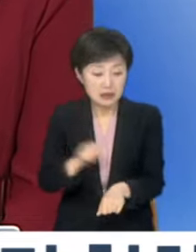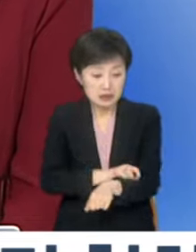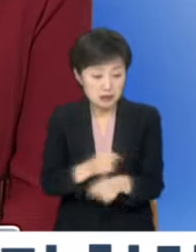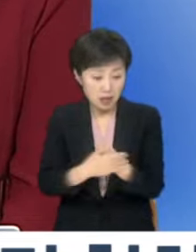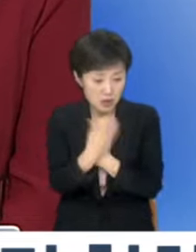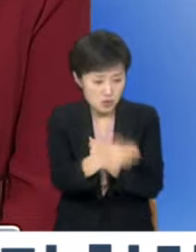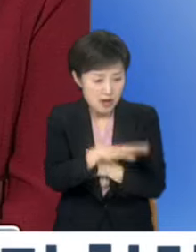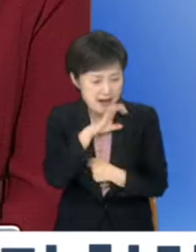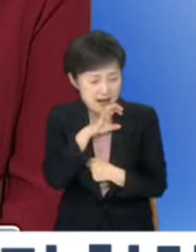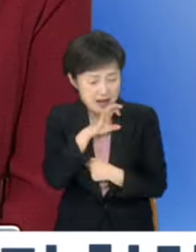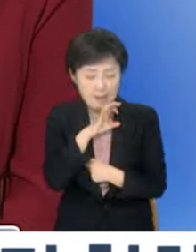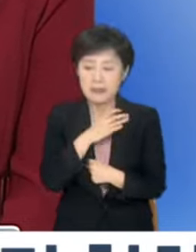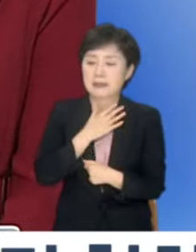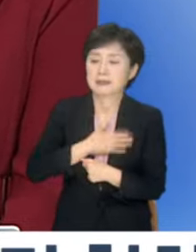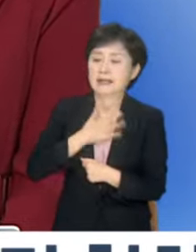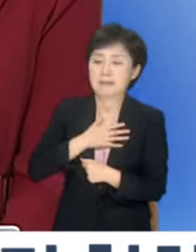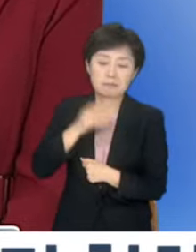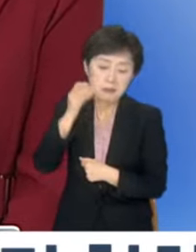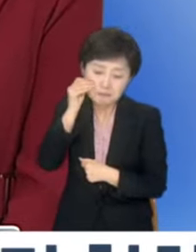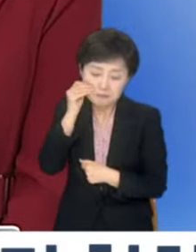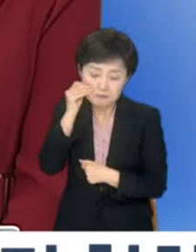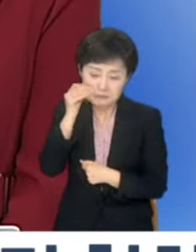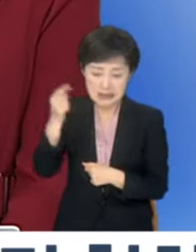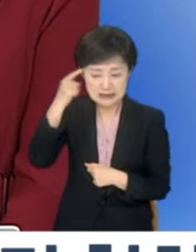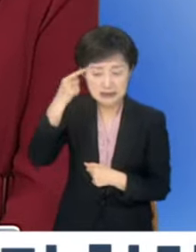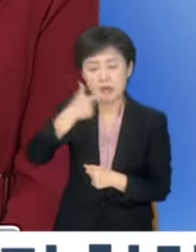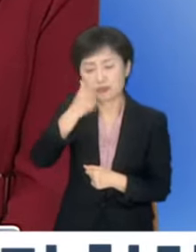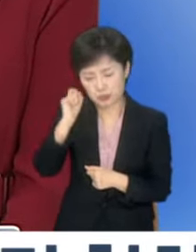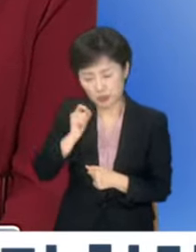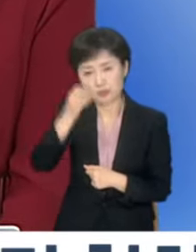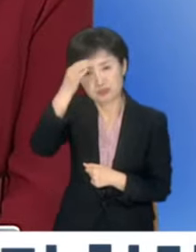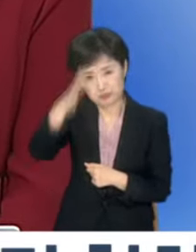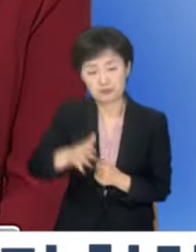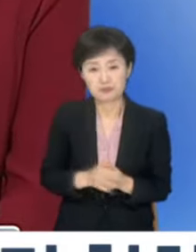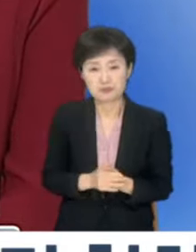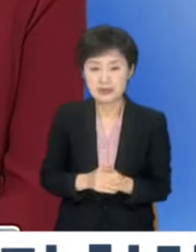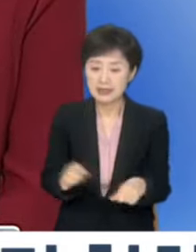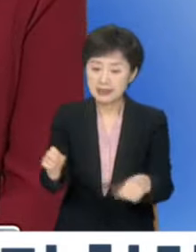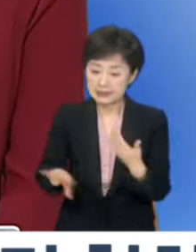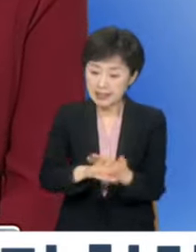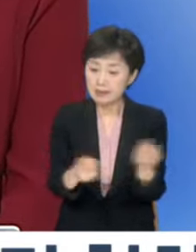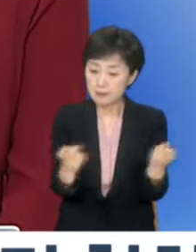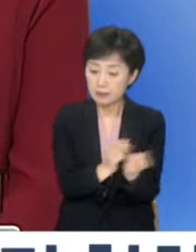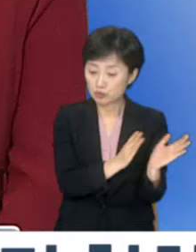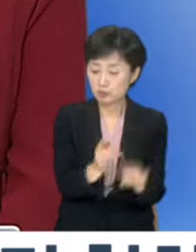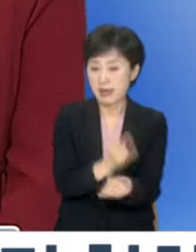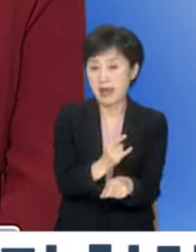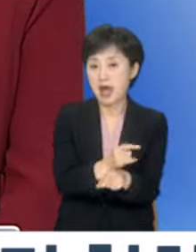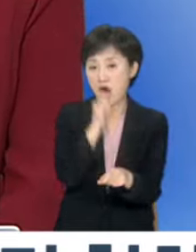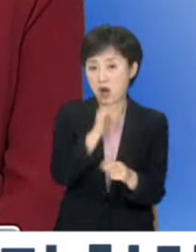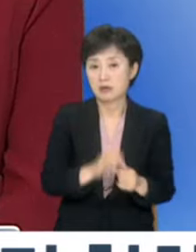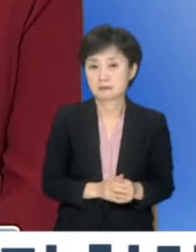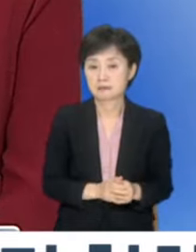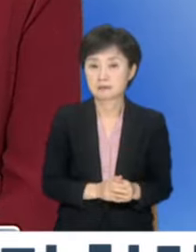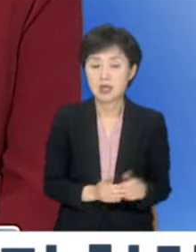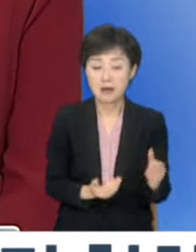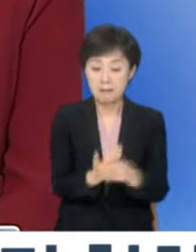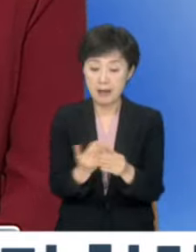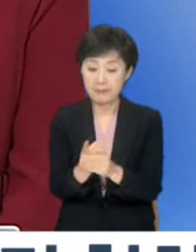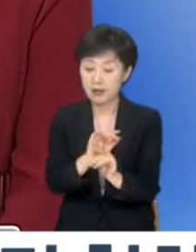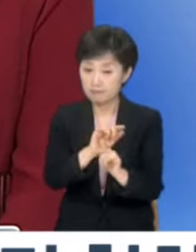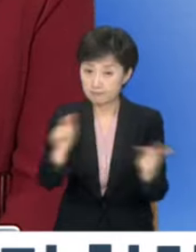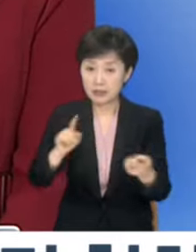확산하자 여론 수렴 과정에서 미흡한 부분이 있었다며 별도의 대책을 마련하겠다고 밝힌 건데요. 예. 이를 포함한 사건